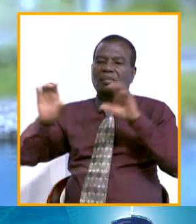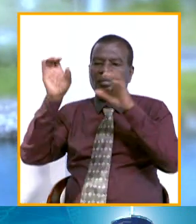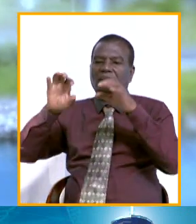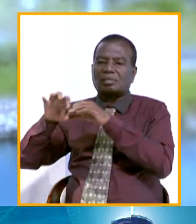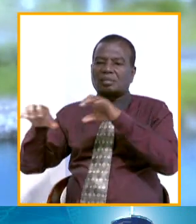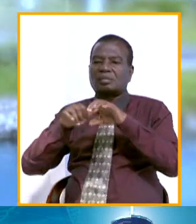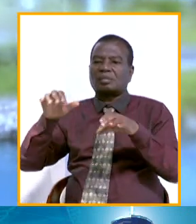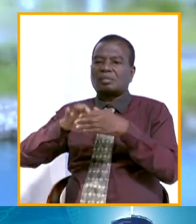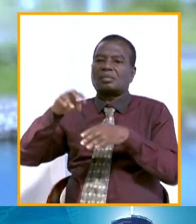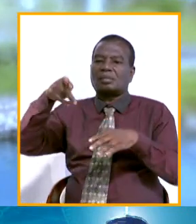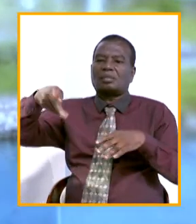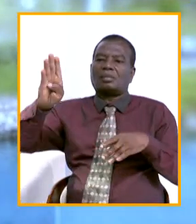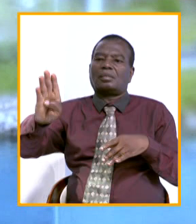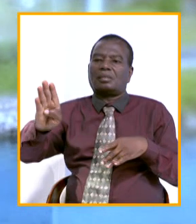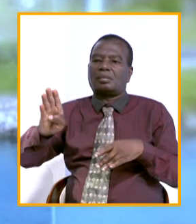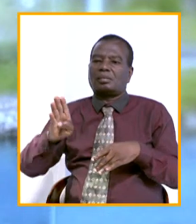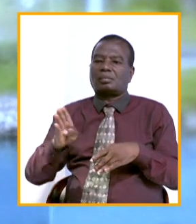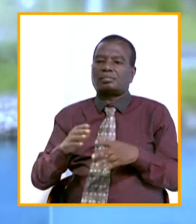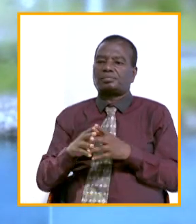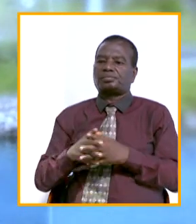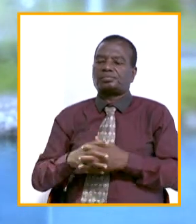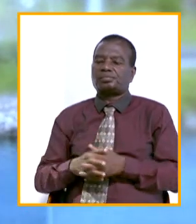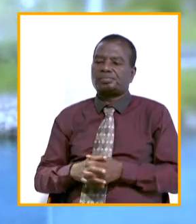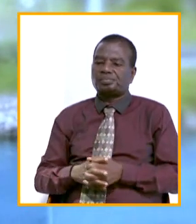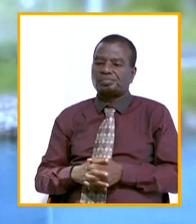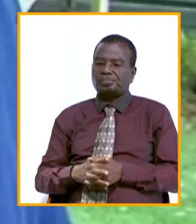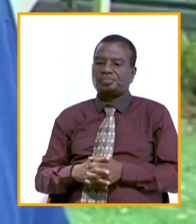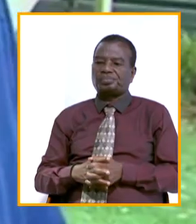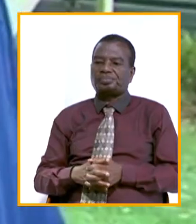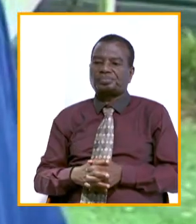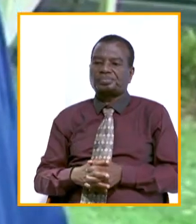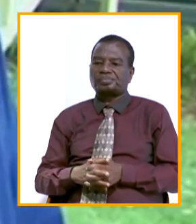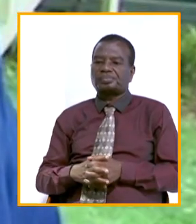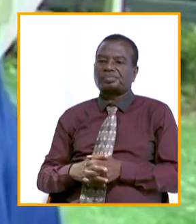la commune de Port-Boué. Franck Kouao, Astoutouré Danyogo.